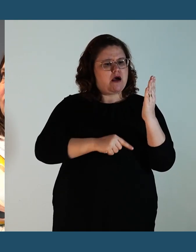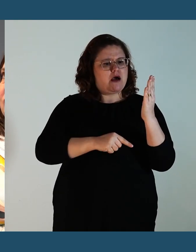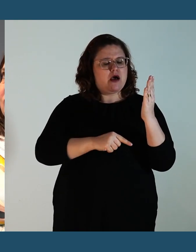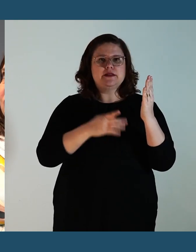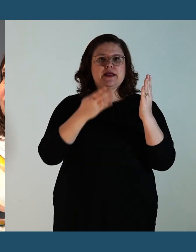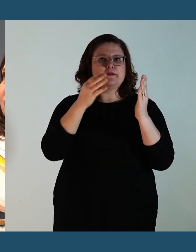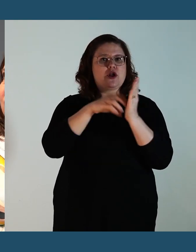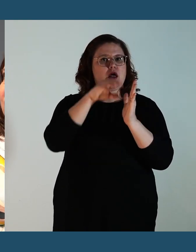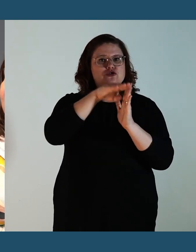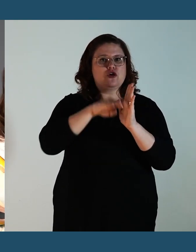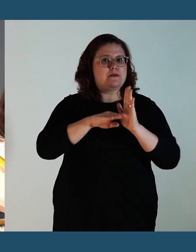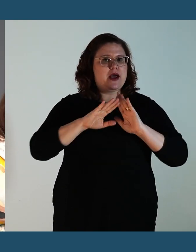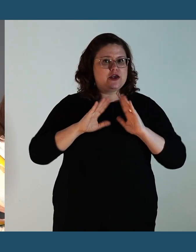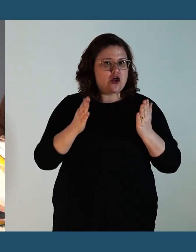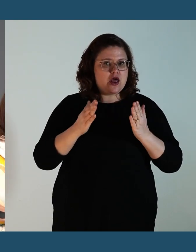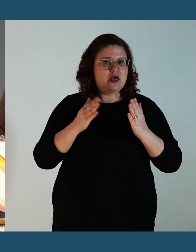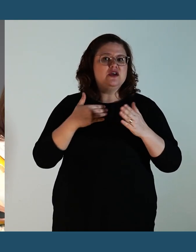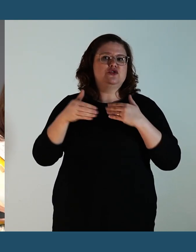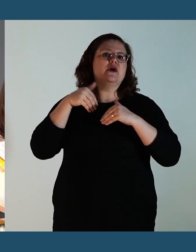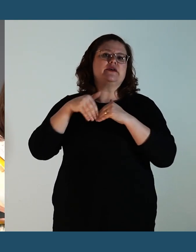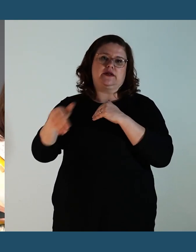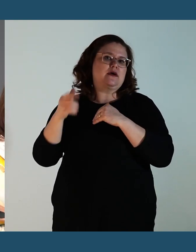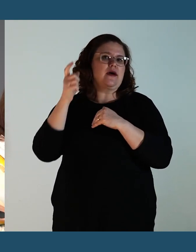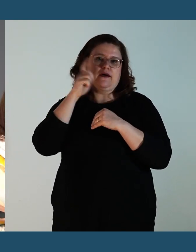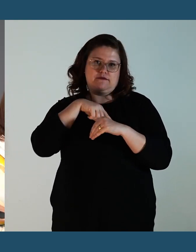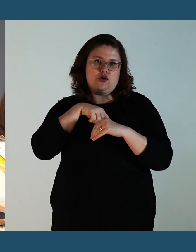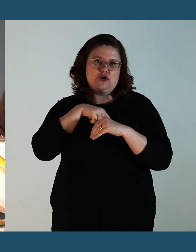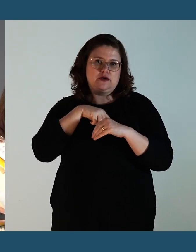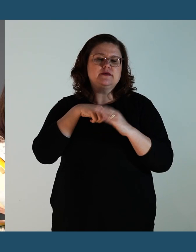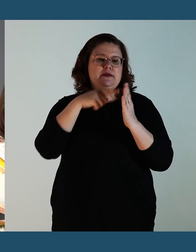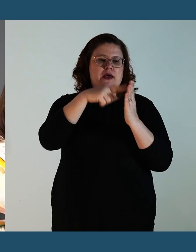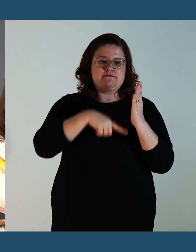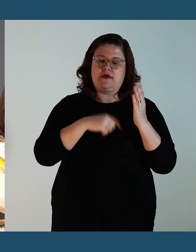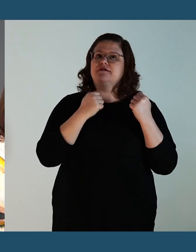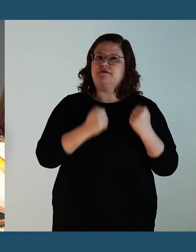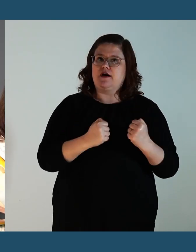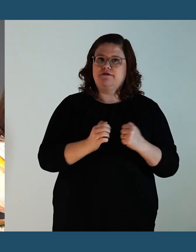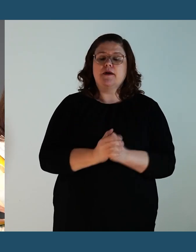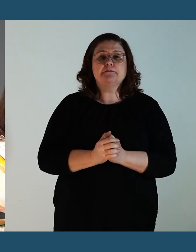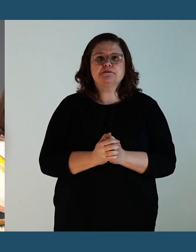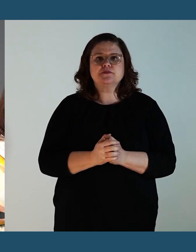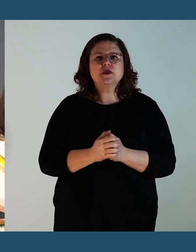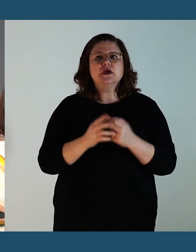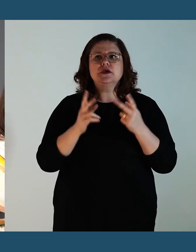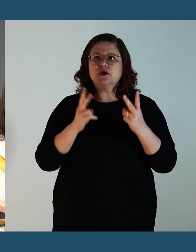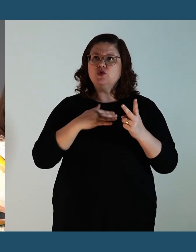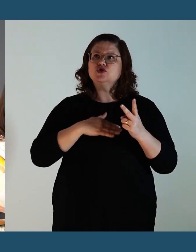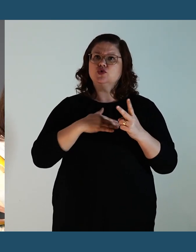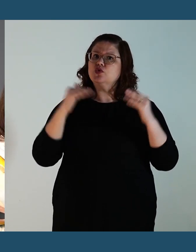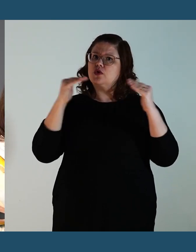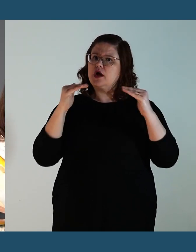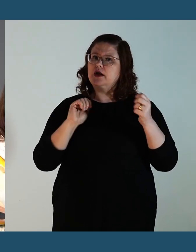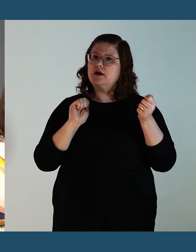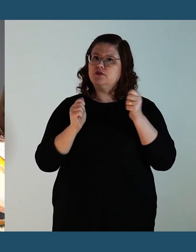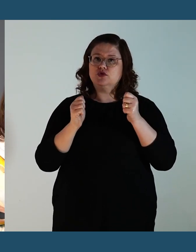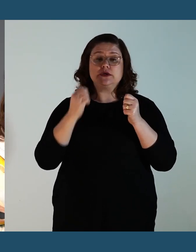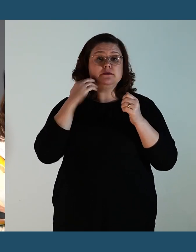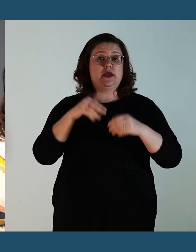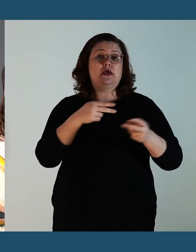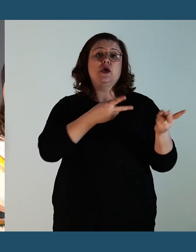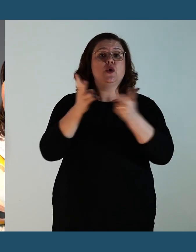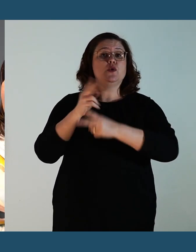niin ei työ jatku, että se osoitti kyllä sen. Ja sitten ajattelin kyllä, että rakenteiden vahvistamista, kyllä mä ajattelin, että